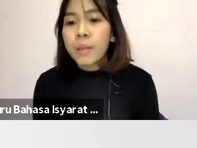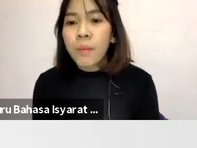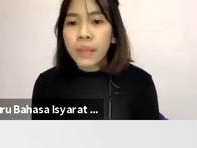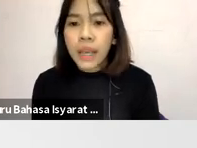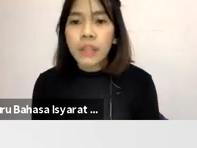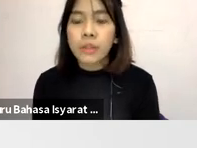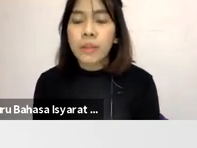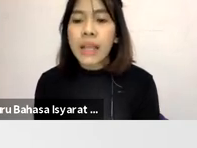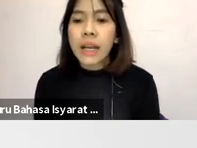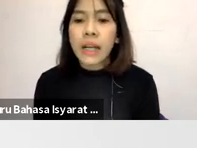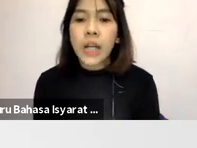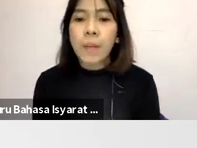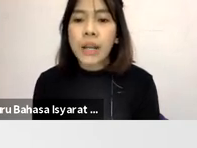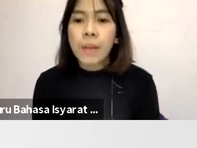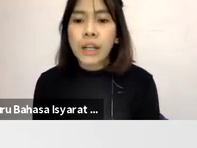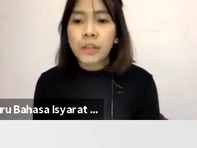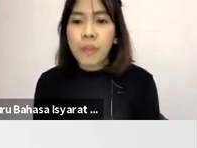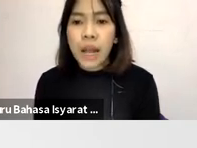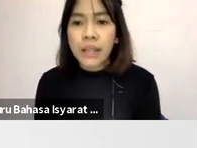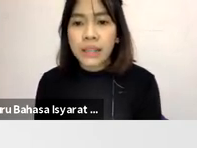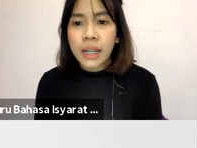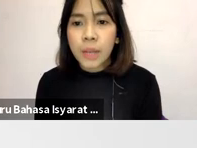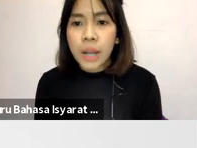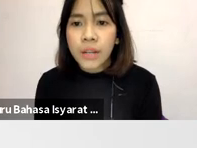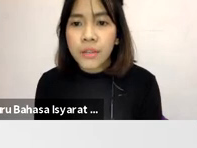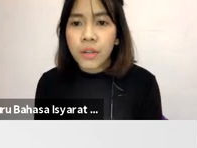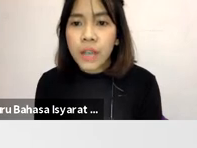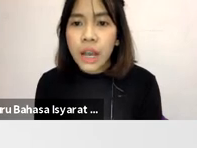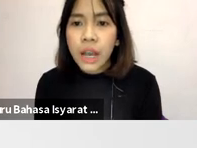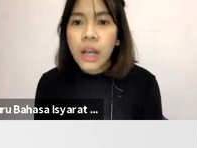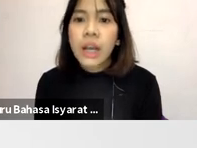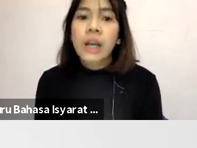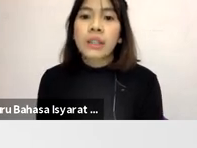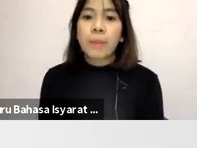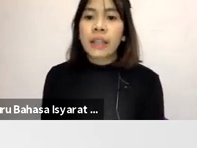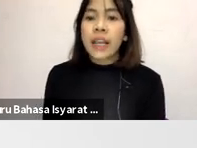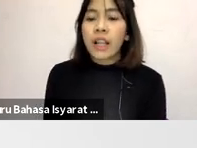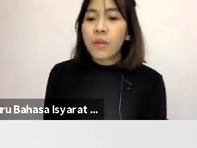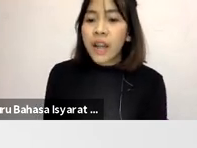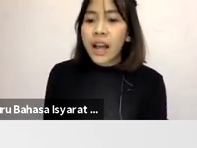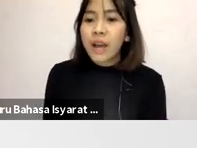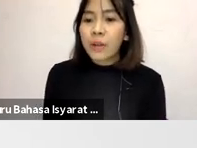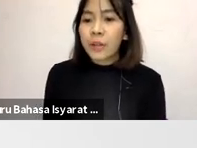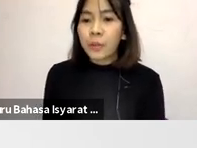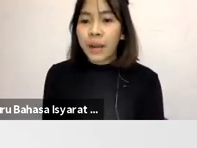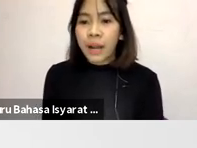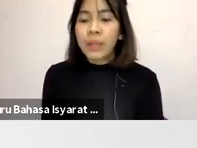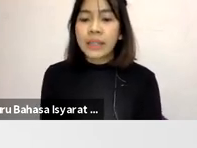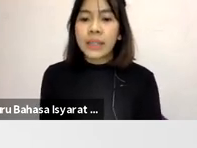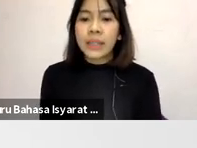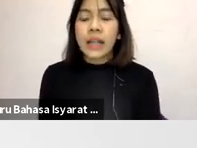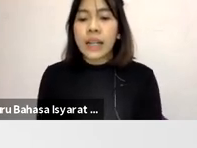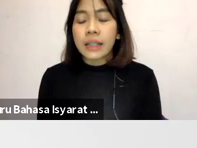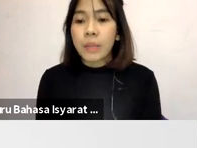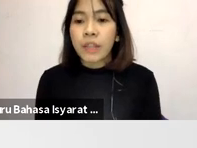berlebih berkompeten terus mengajarkan kepada para juru bahasa isyarat yang berada di Jogja seperti adalah Aura waktu itu pernah